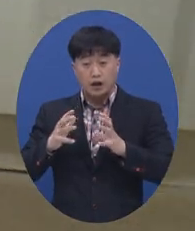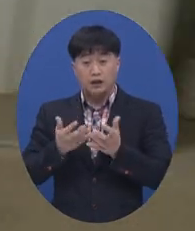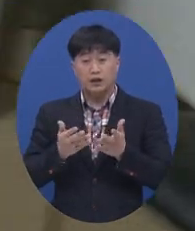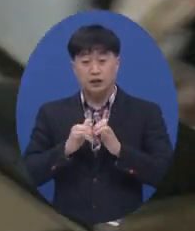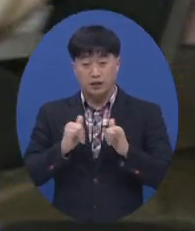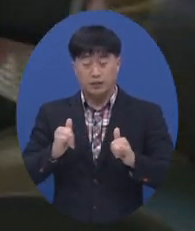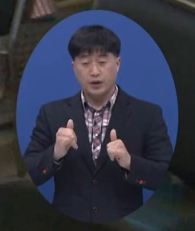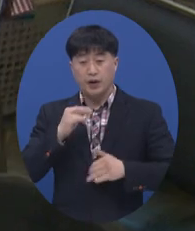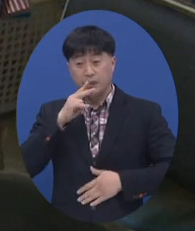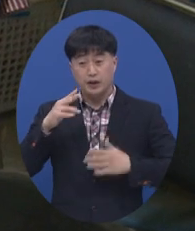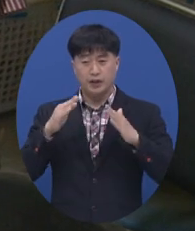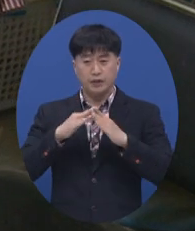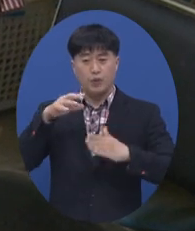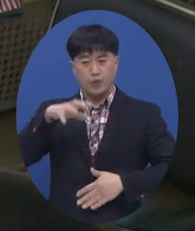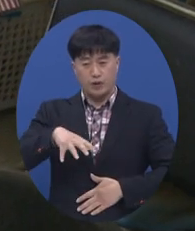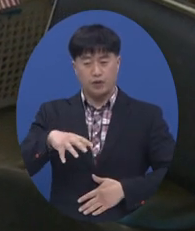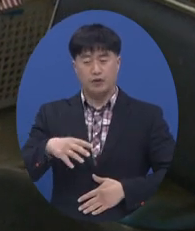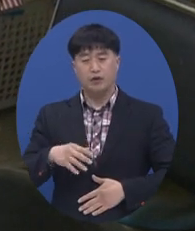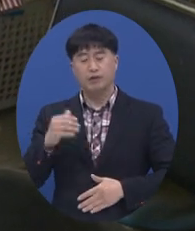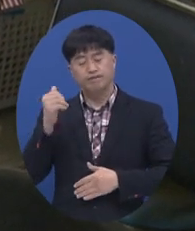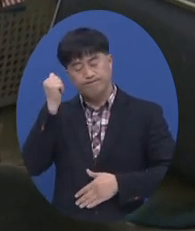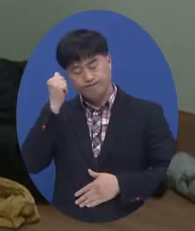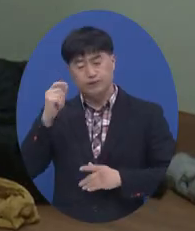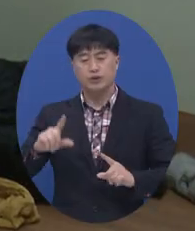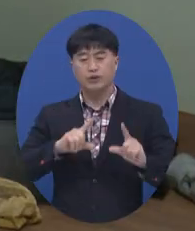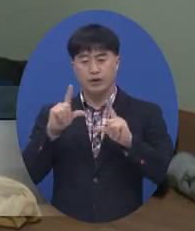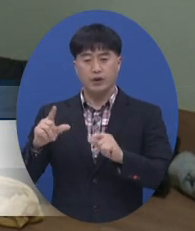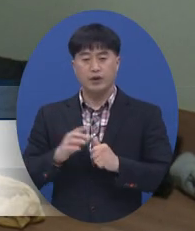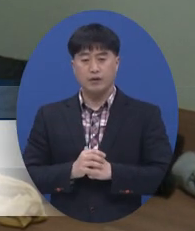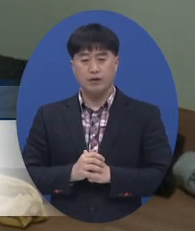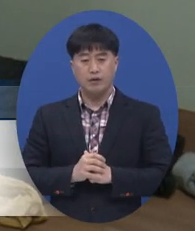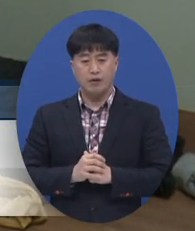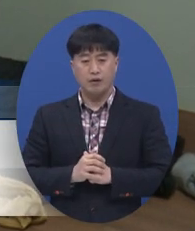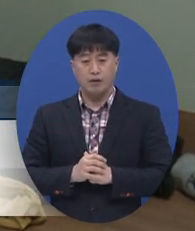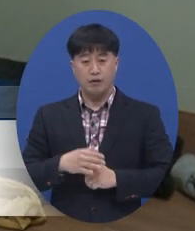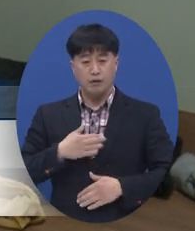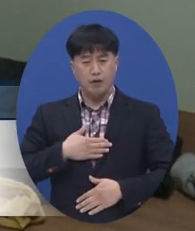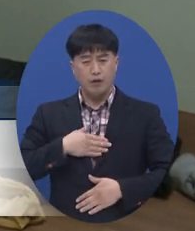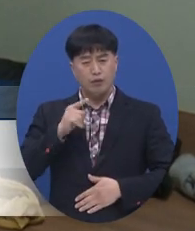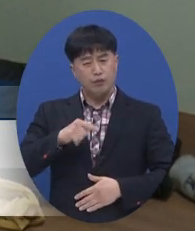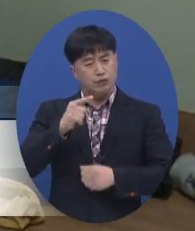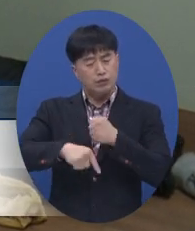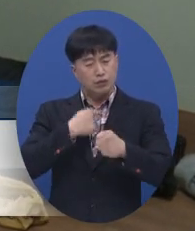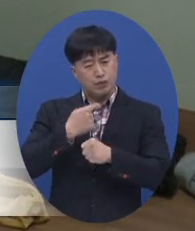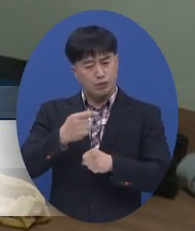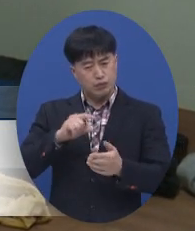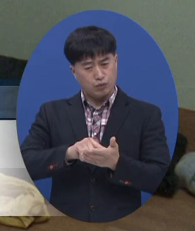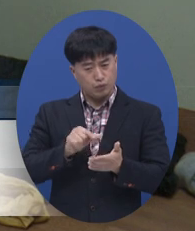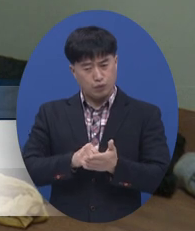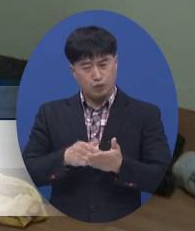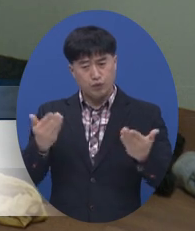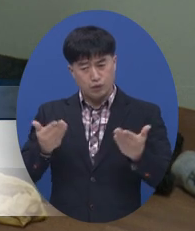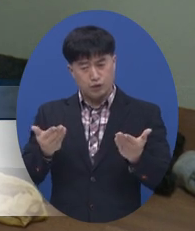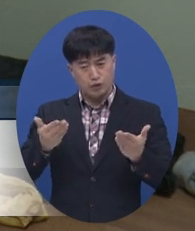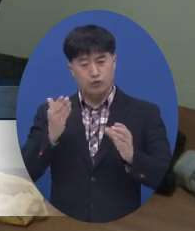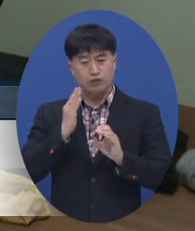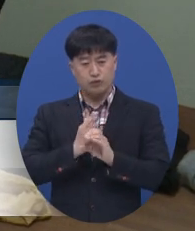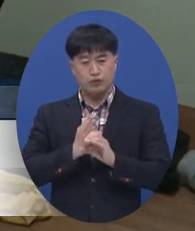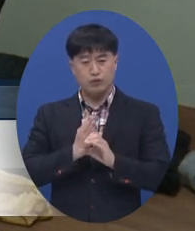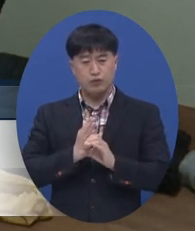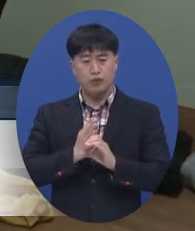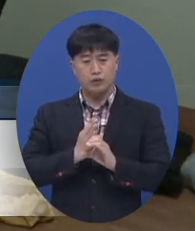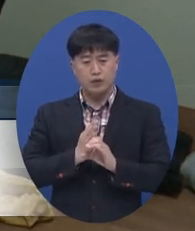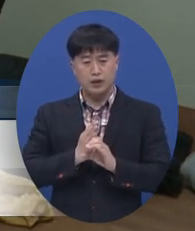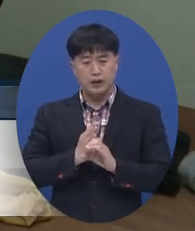비닐하우스 기숙사에서 숙식을 해결합니다 rev 느 므 법원이 url n 주